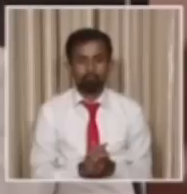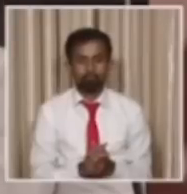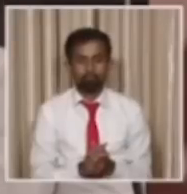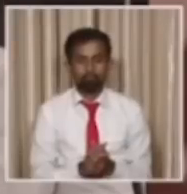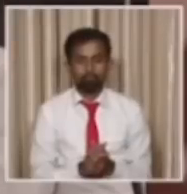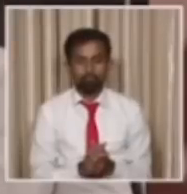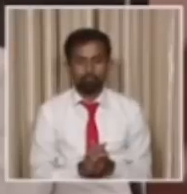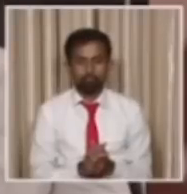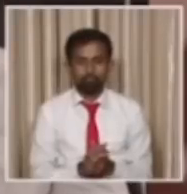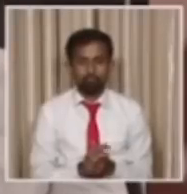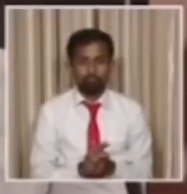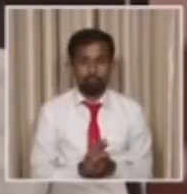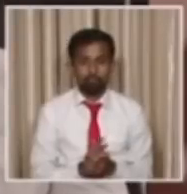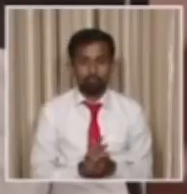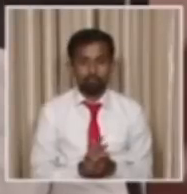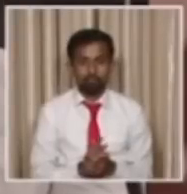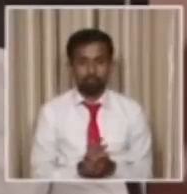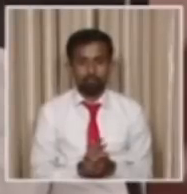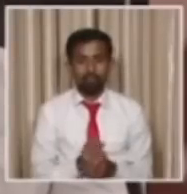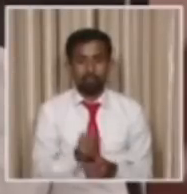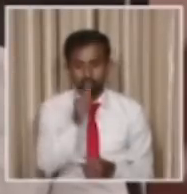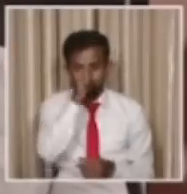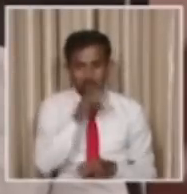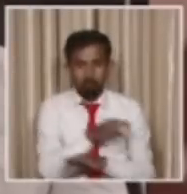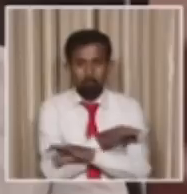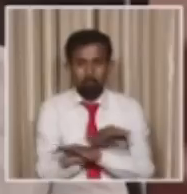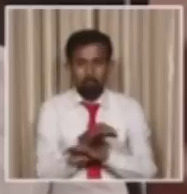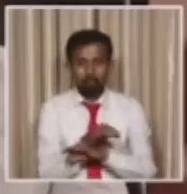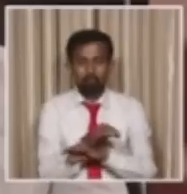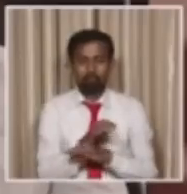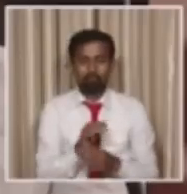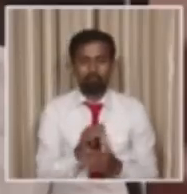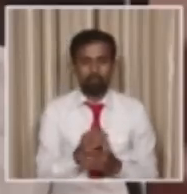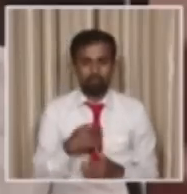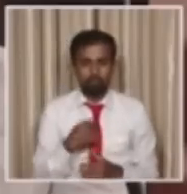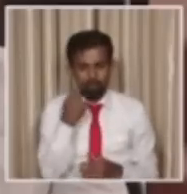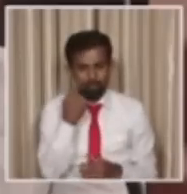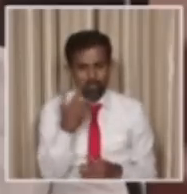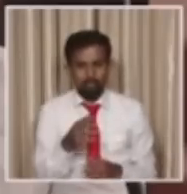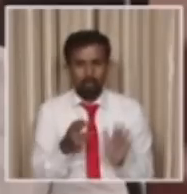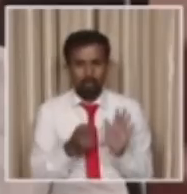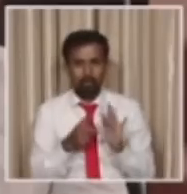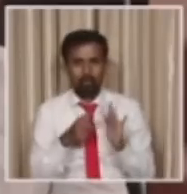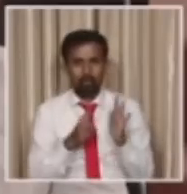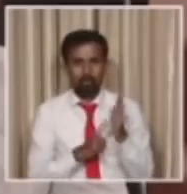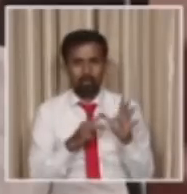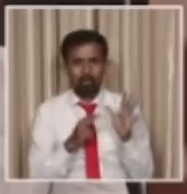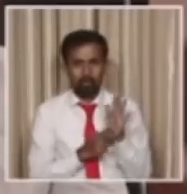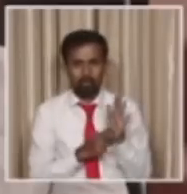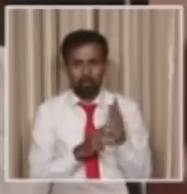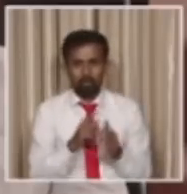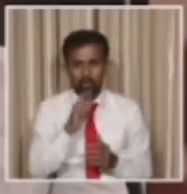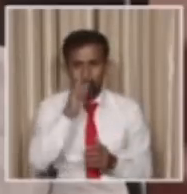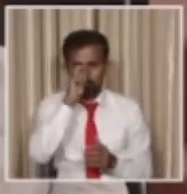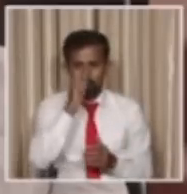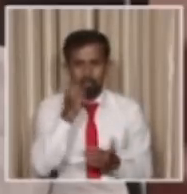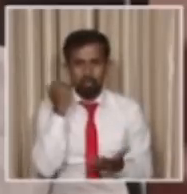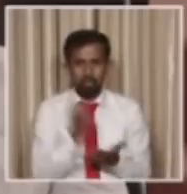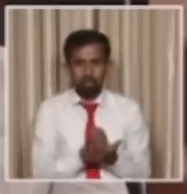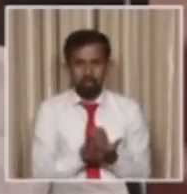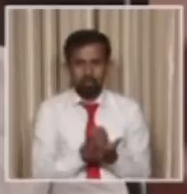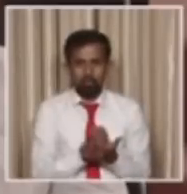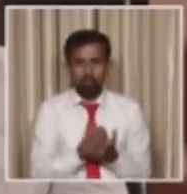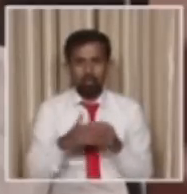ඒකත් එක එක්තරා විදියකට කුමන්ත්‍රණයක් ඒ මොකෝ මේ මං දැක්කාද නිලන්ත ජයවර්ධන මහතා ලිපි වගේක් වටේ